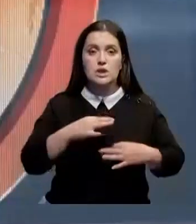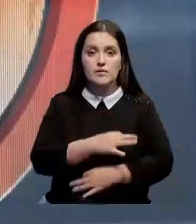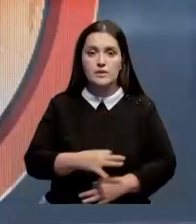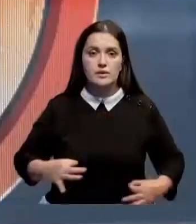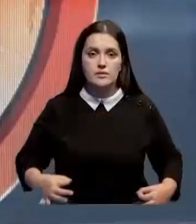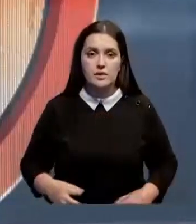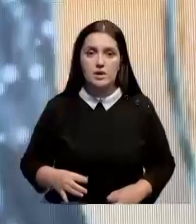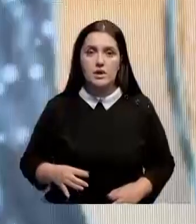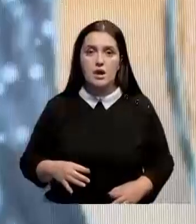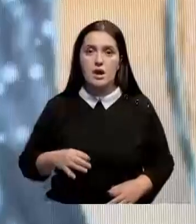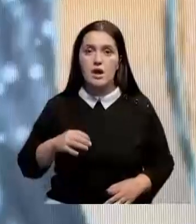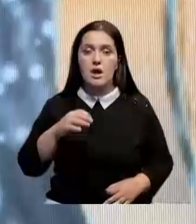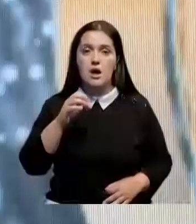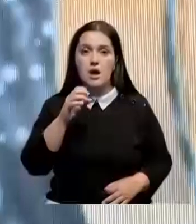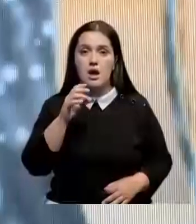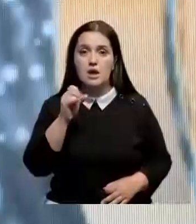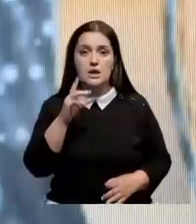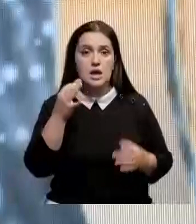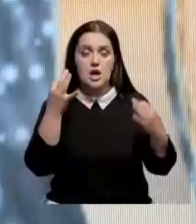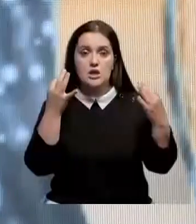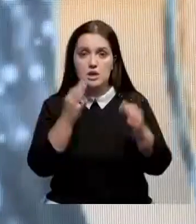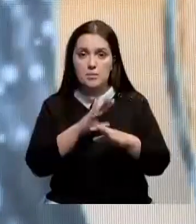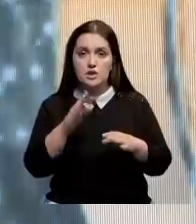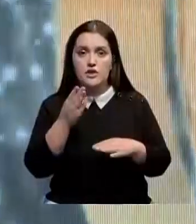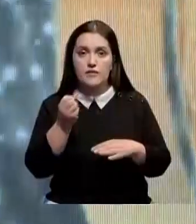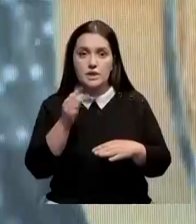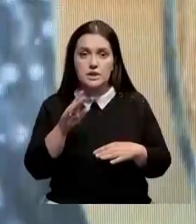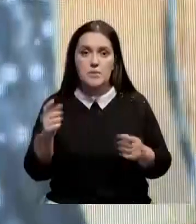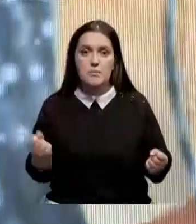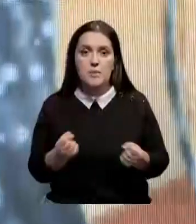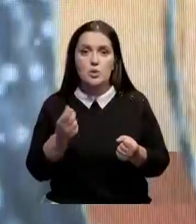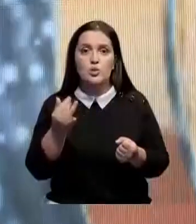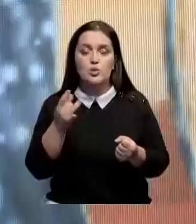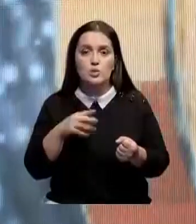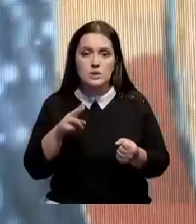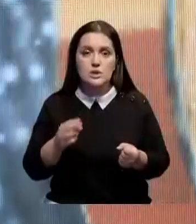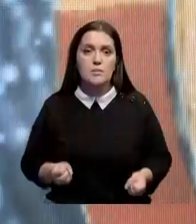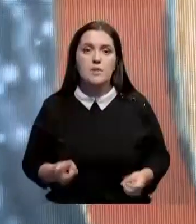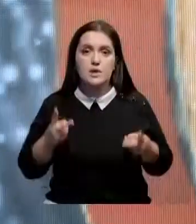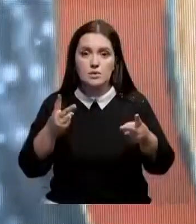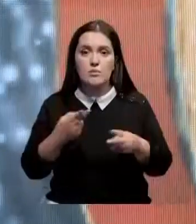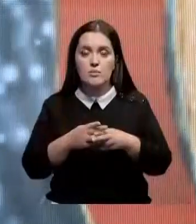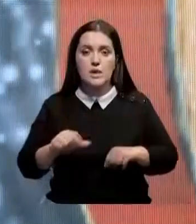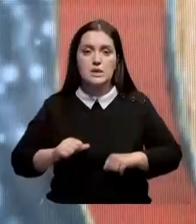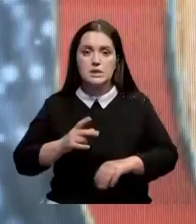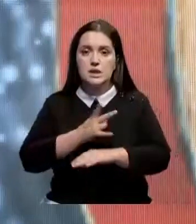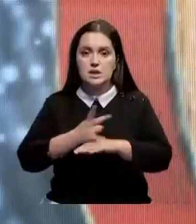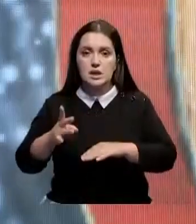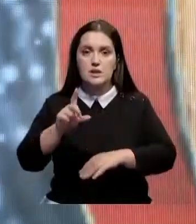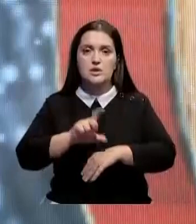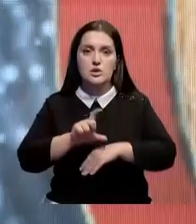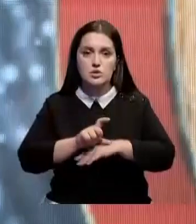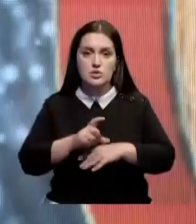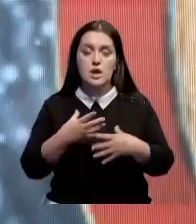и Венгрии. Анкара не прощала Швецию, считая, что страна поддерживает курдских боевиков, которые совершали теракты